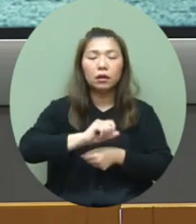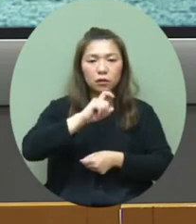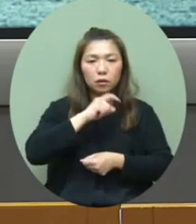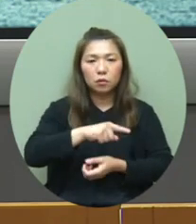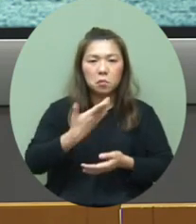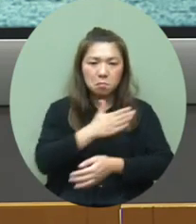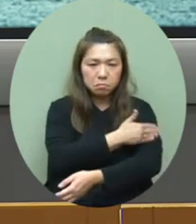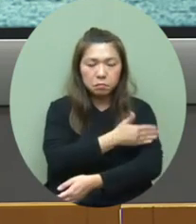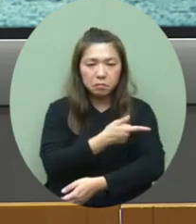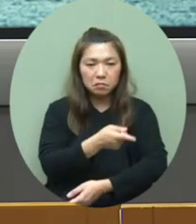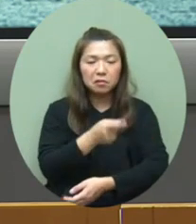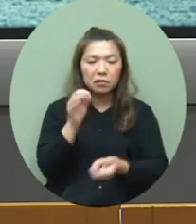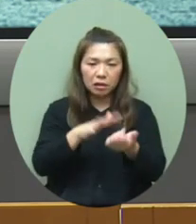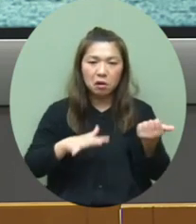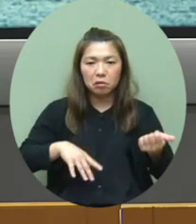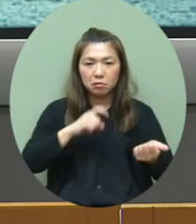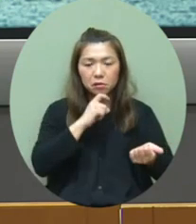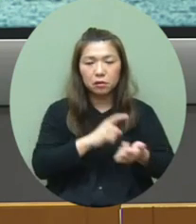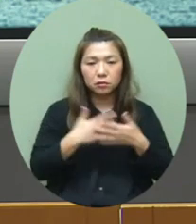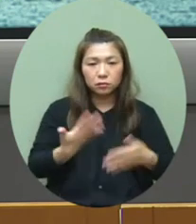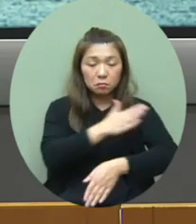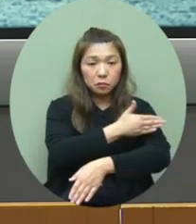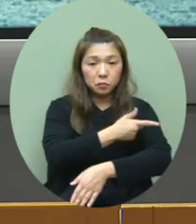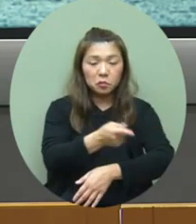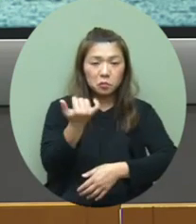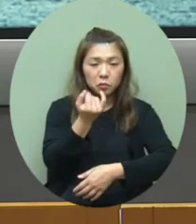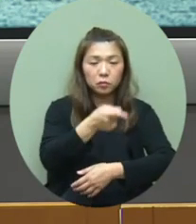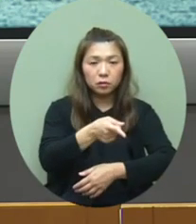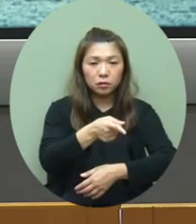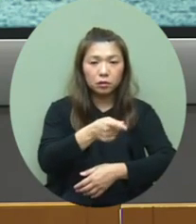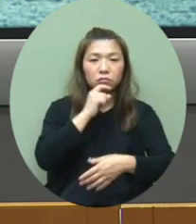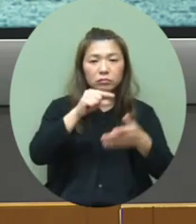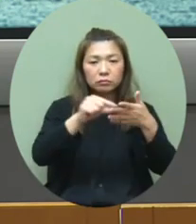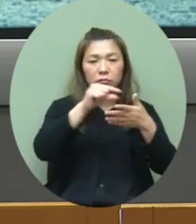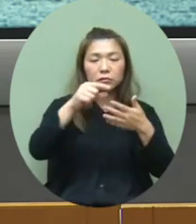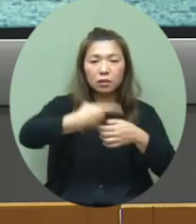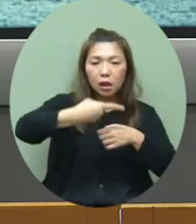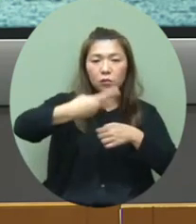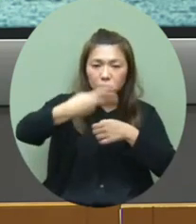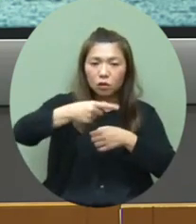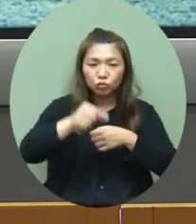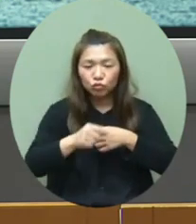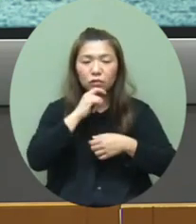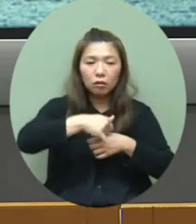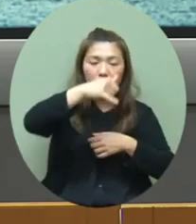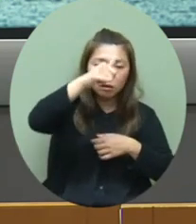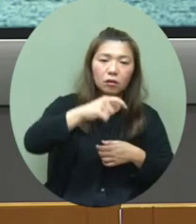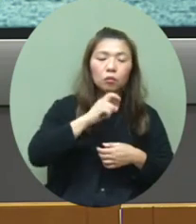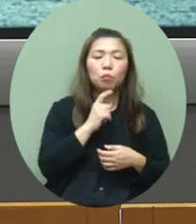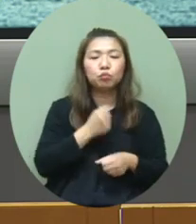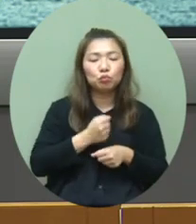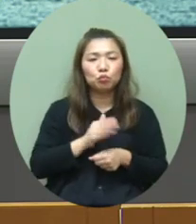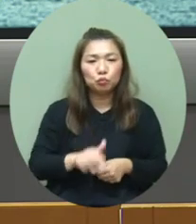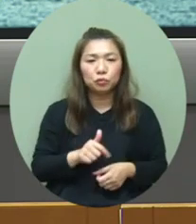埋有啲員工咧都係受影響嘅。咁啲員工咧有時都會即係兩層樓都會做工作嘅。咁所以我哋都要睇睇個情